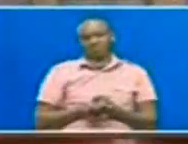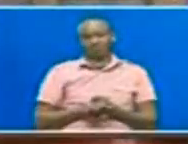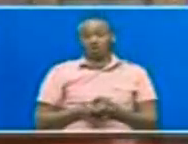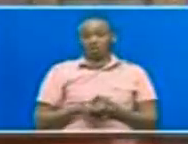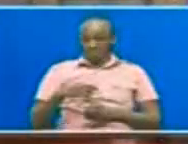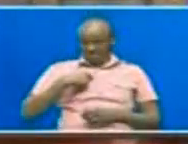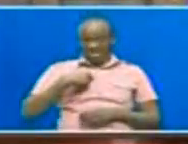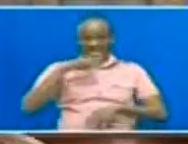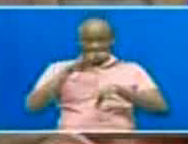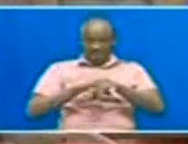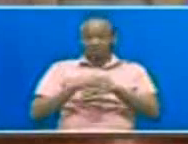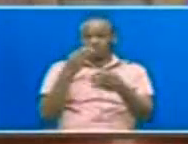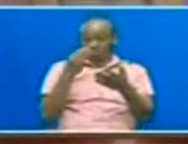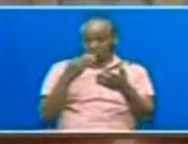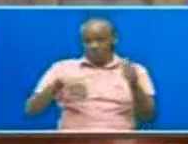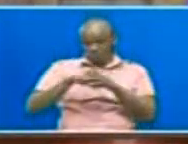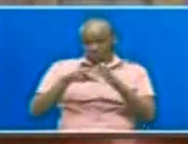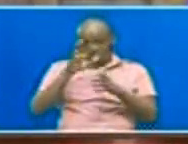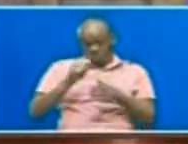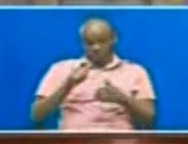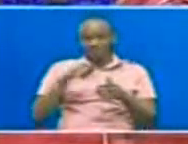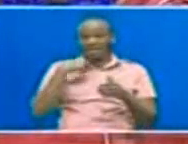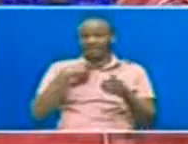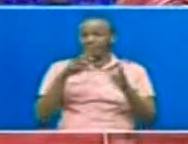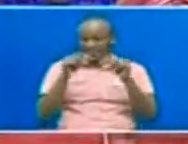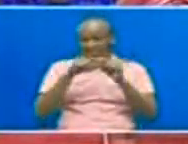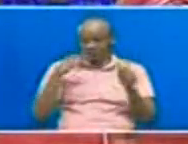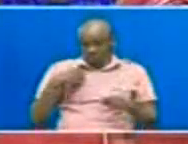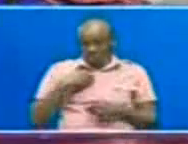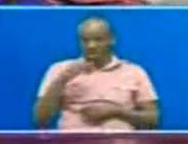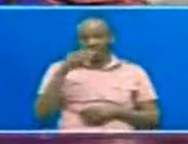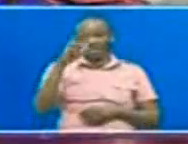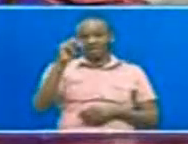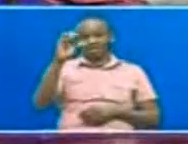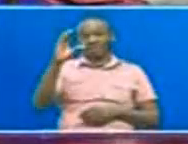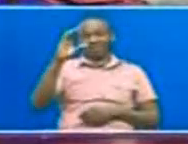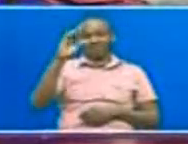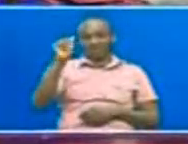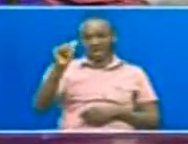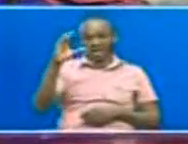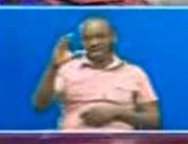from chairman of NACADA. Unajua nani? Sema nisikie. Honorable John Mututho.